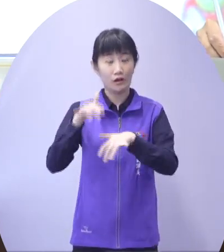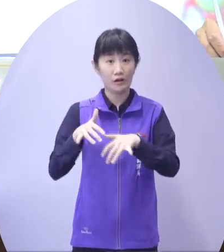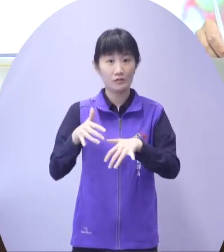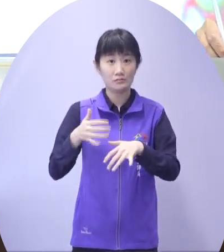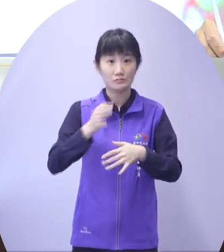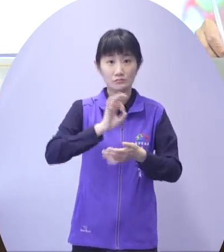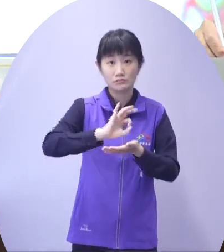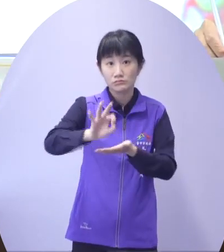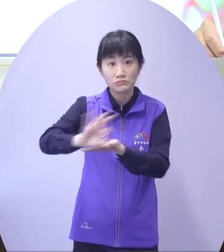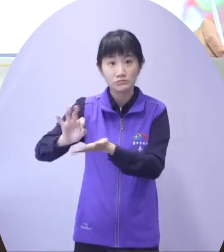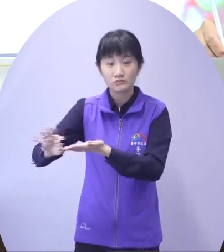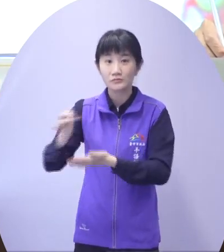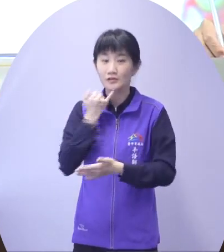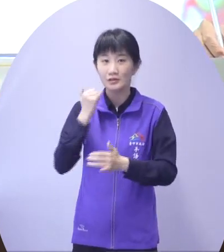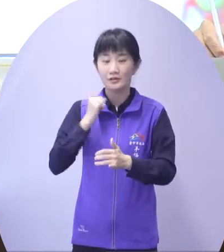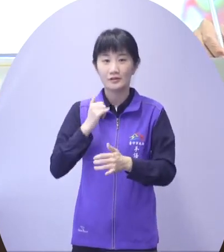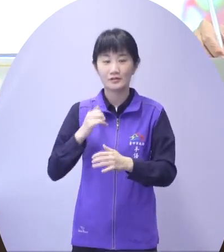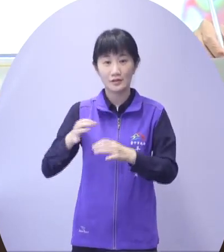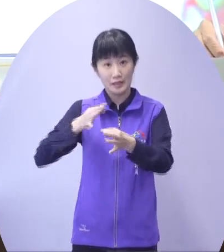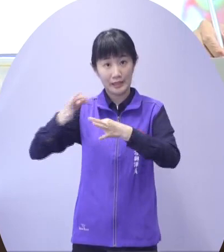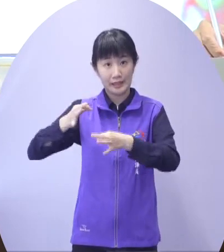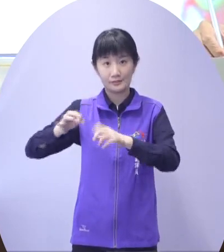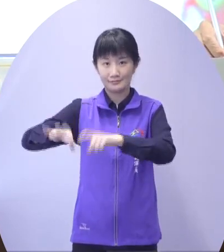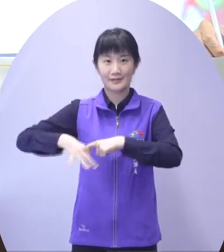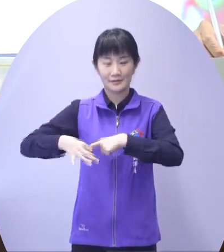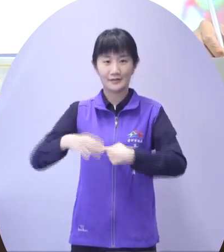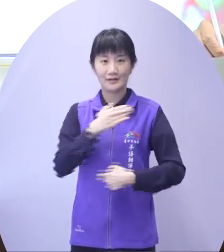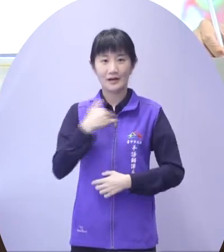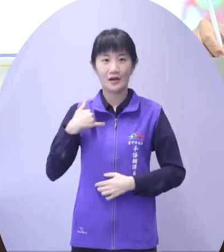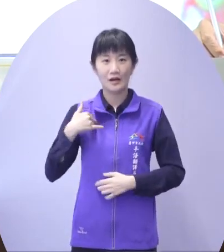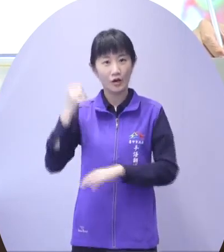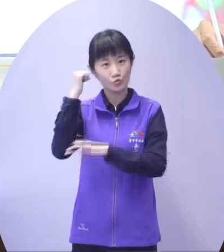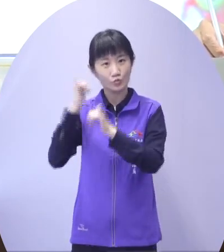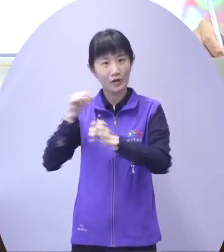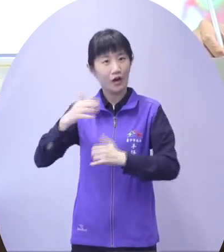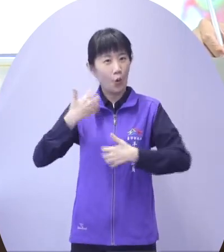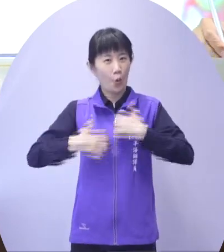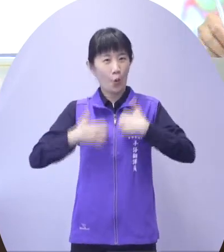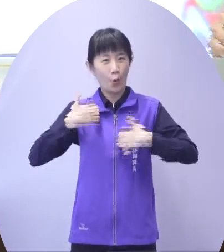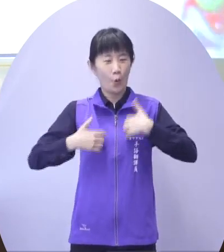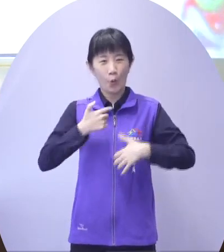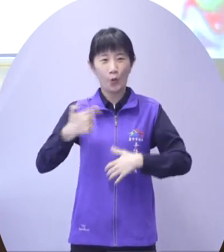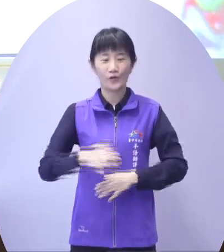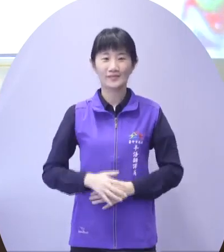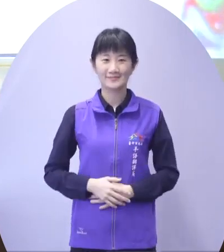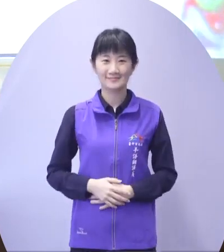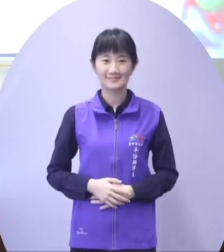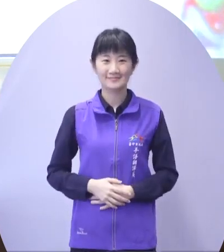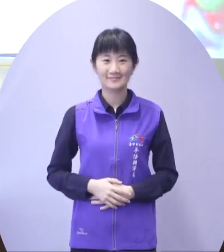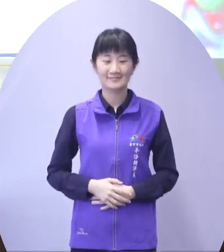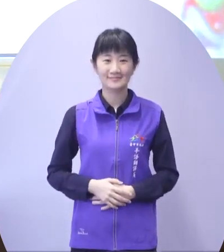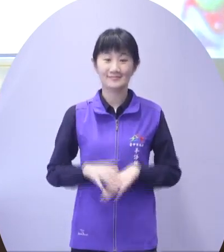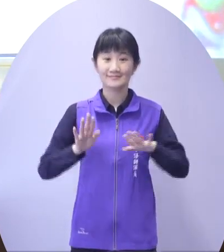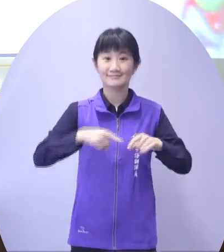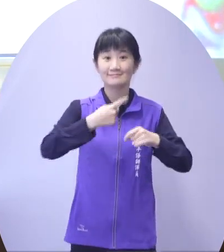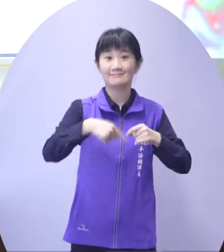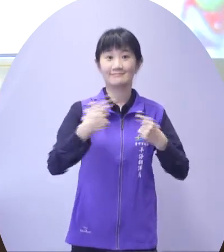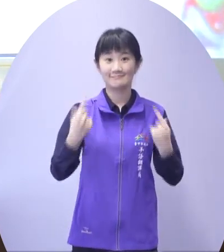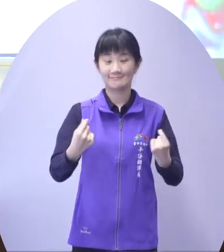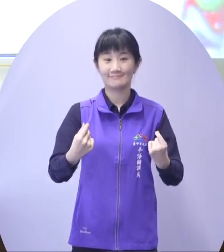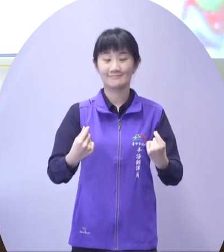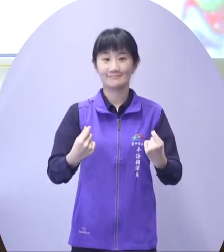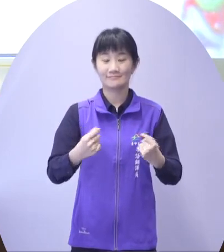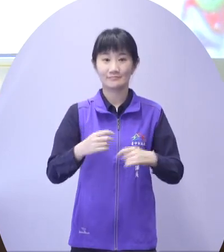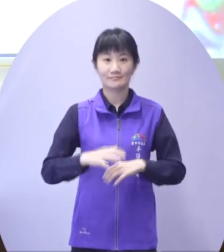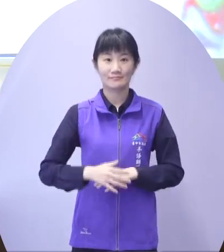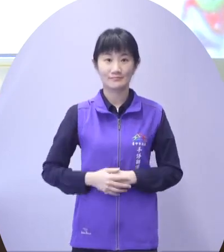整个基础建设道路重铺，高兴的不得了哈，一再跟我反映啊，就是说反应良好。那今年同样的，虽